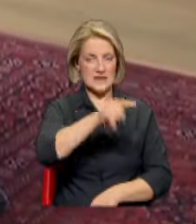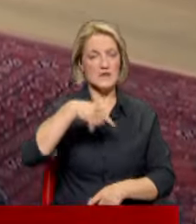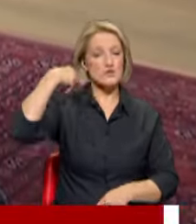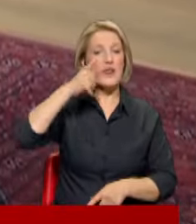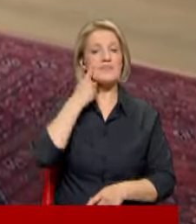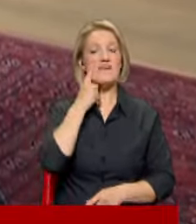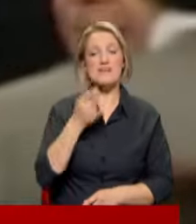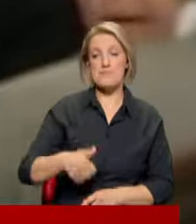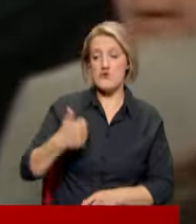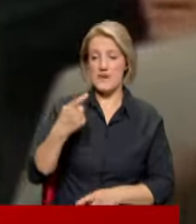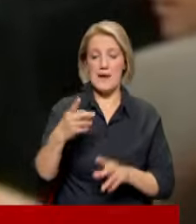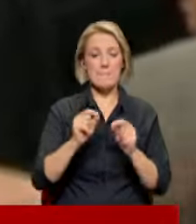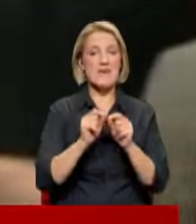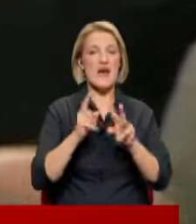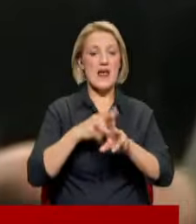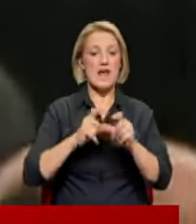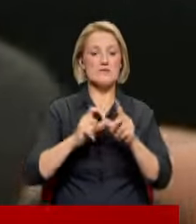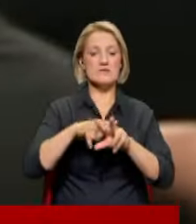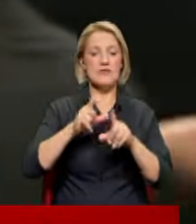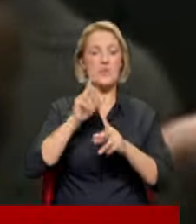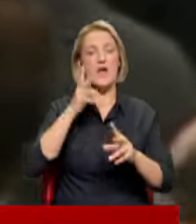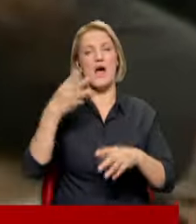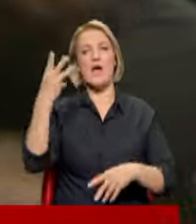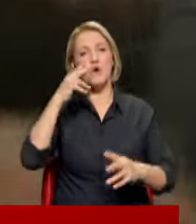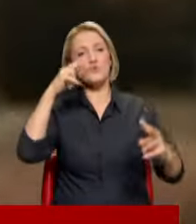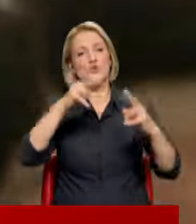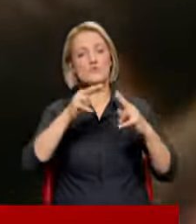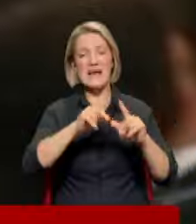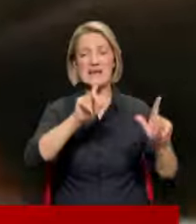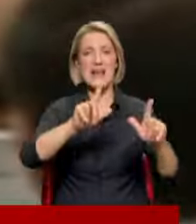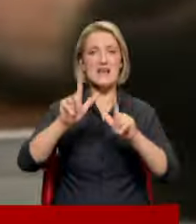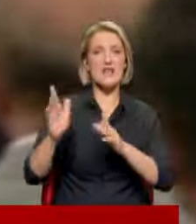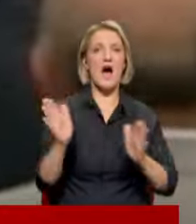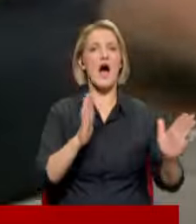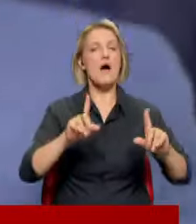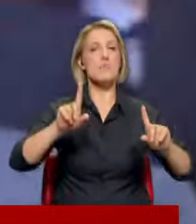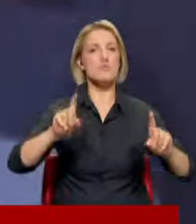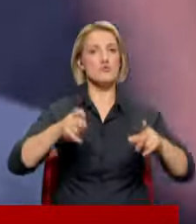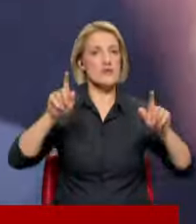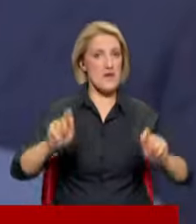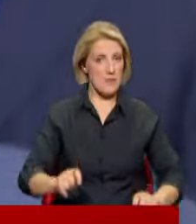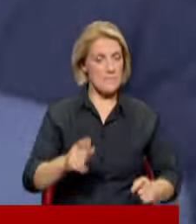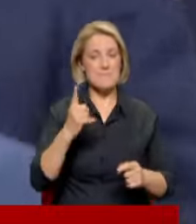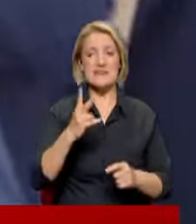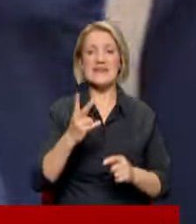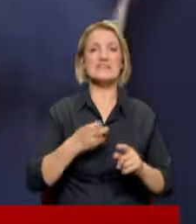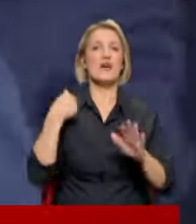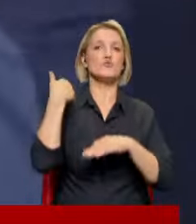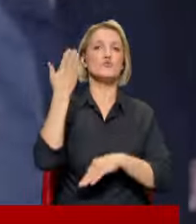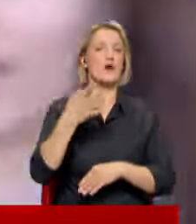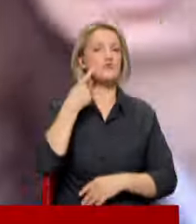Suriye Devlet Başkanı Beşar Esad'la Erdoğan görüşmesine gerekirse arabuluculuk yaparım açıklamasından birkaç saat